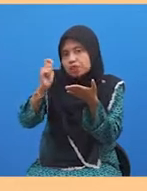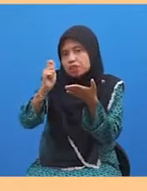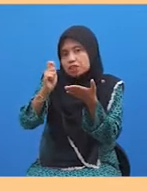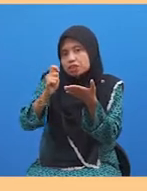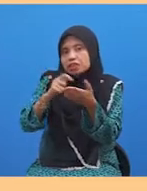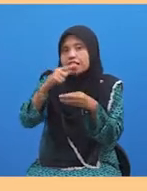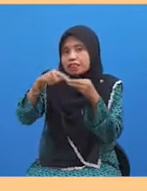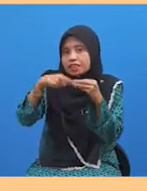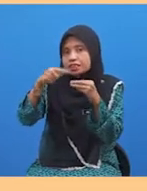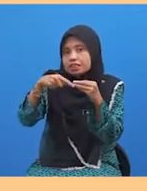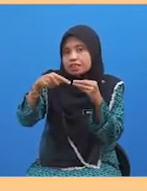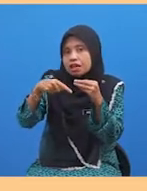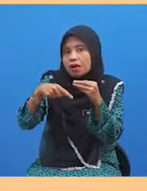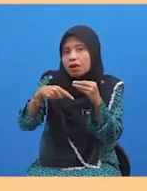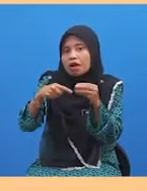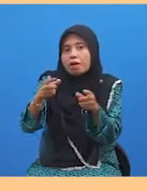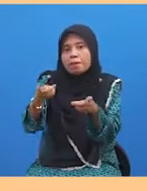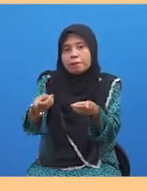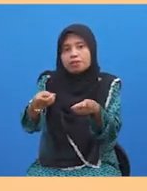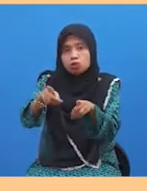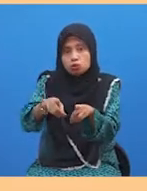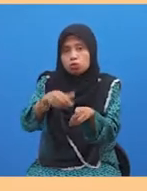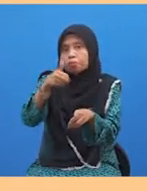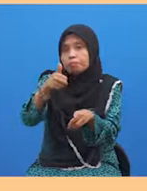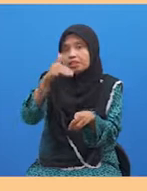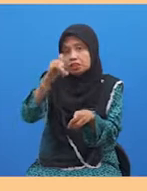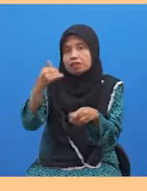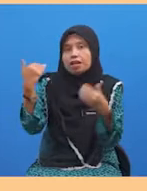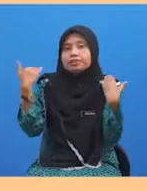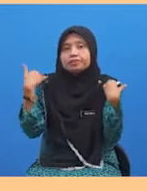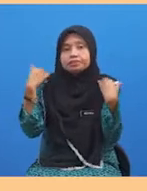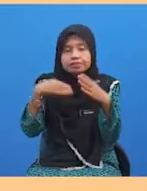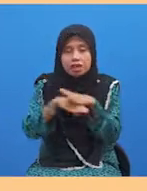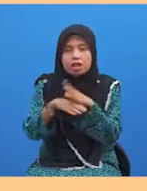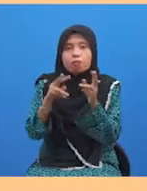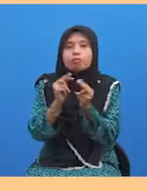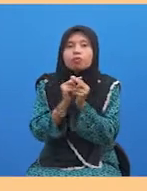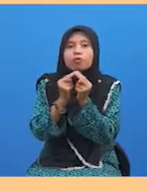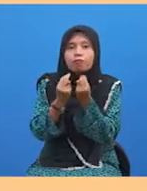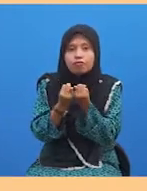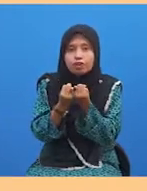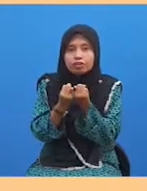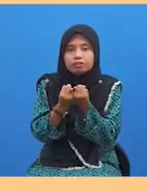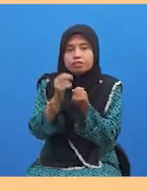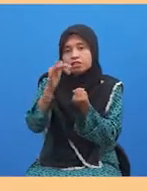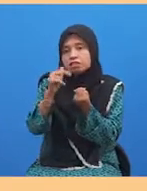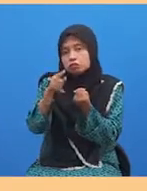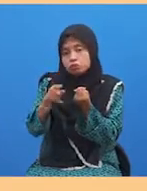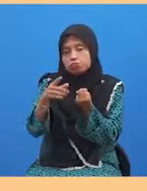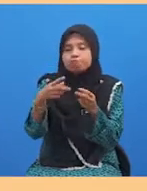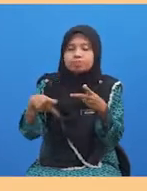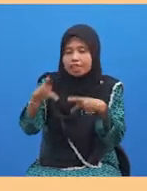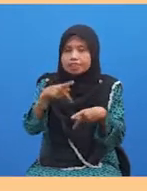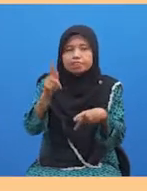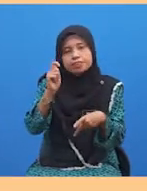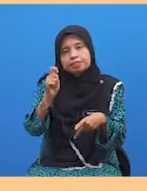pendek tentang peristiwa menarik yang terdapat dalam mana-mana novel